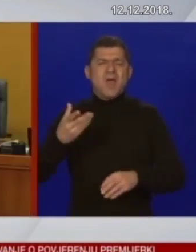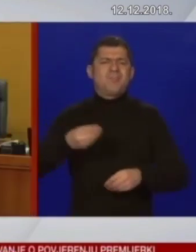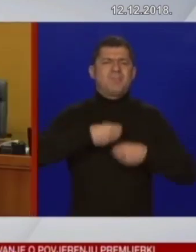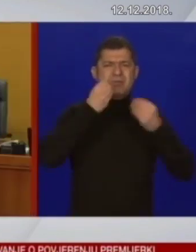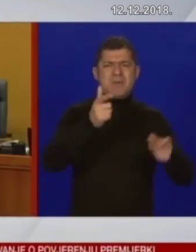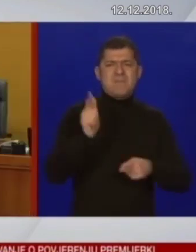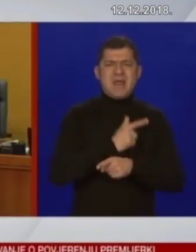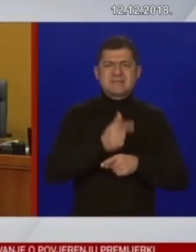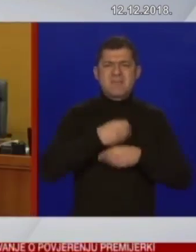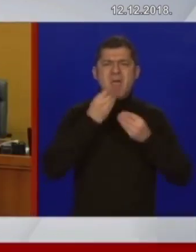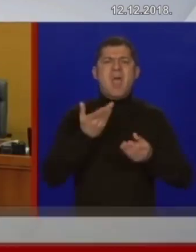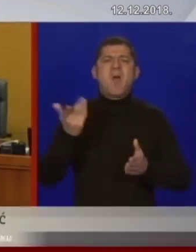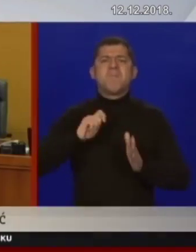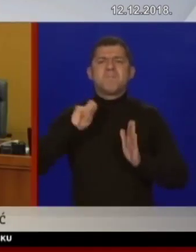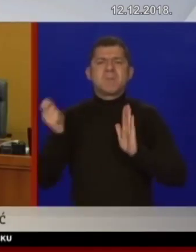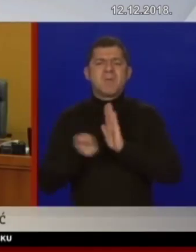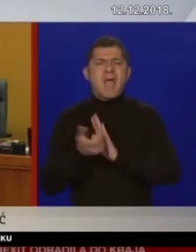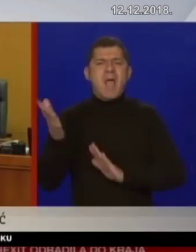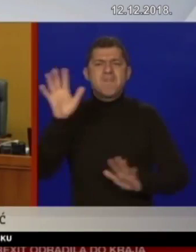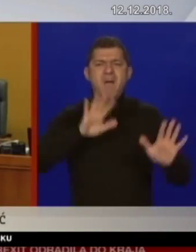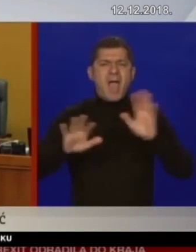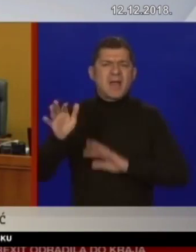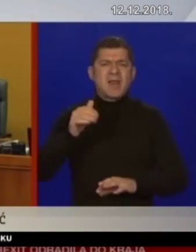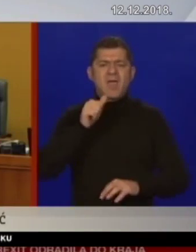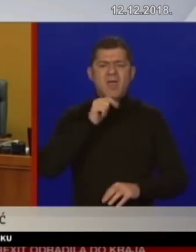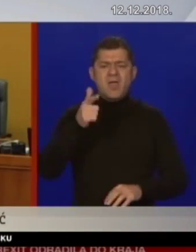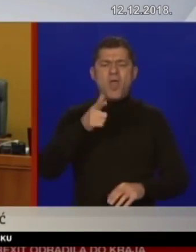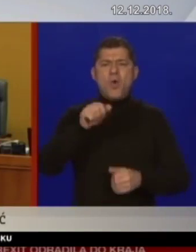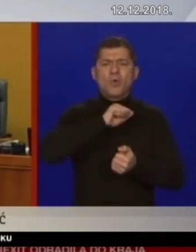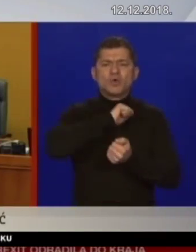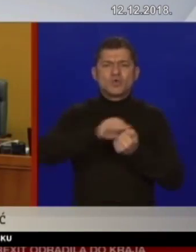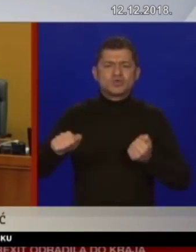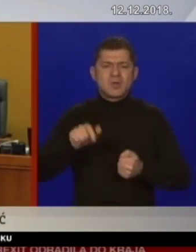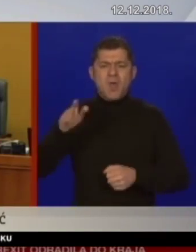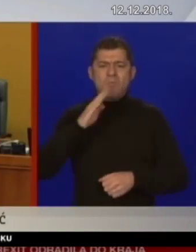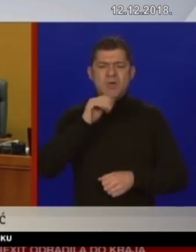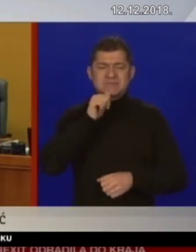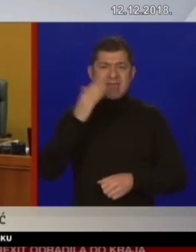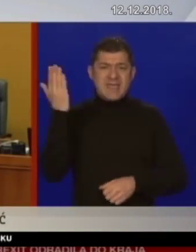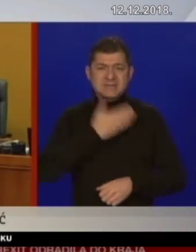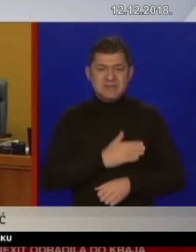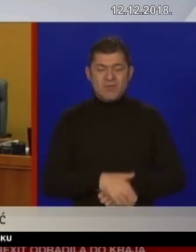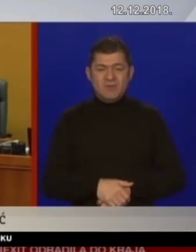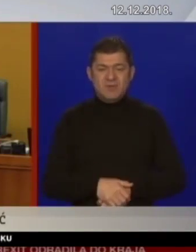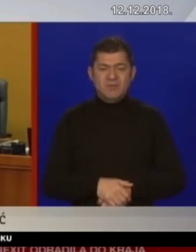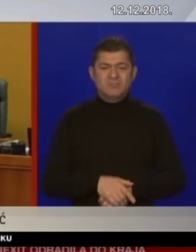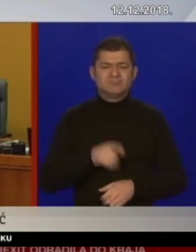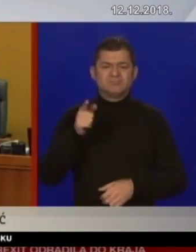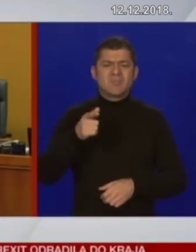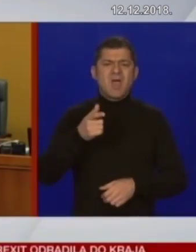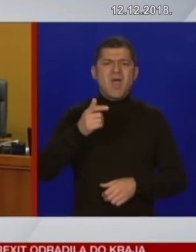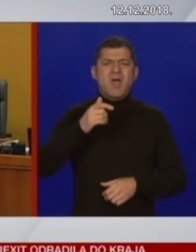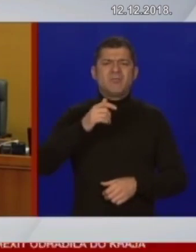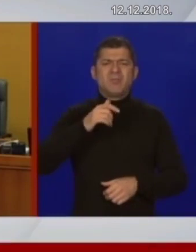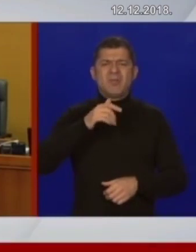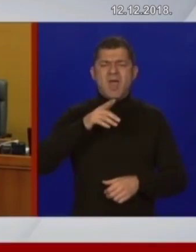demagoga, prodavača magle, uzurpatora i rušitelja Bosne i Hercegovine, pogažena